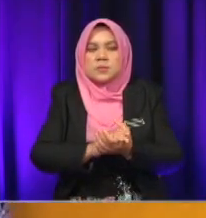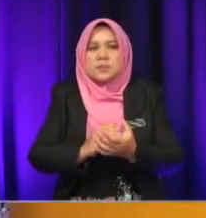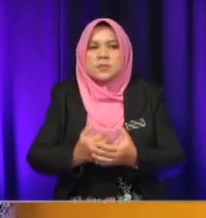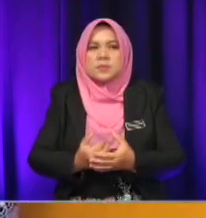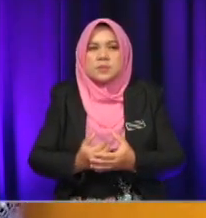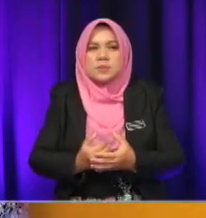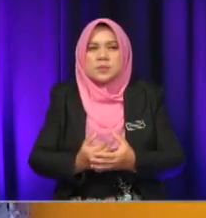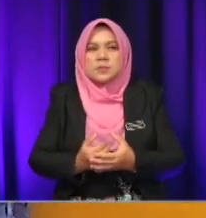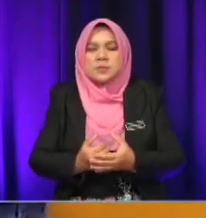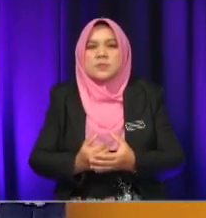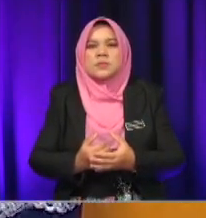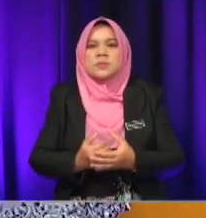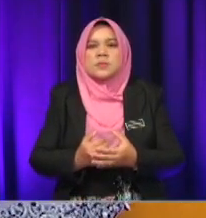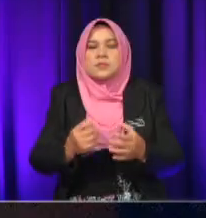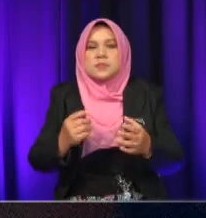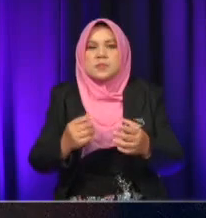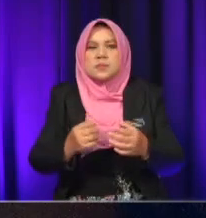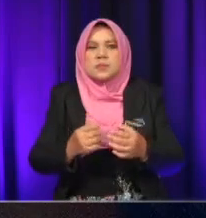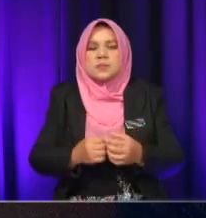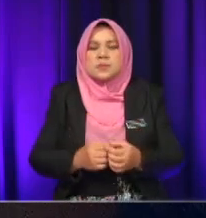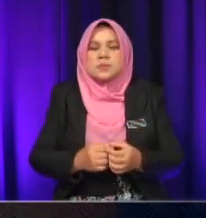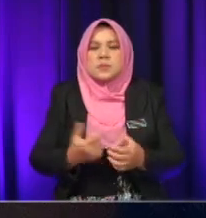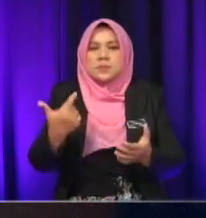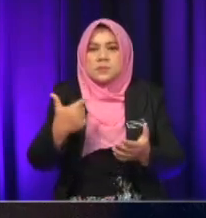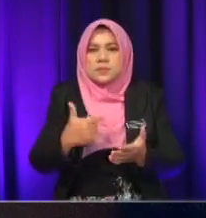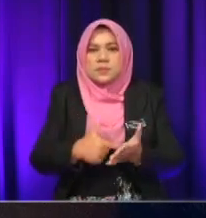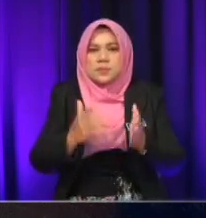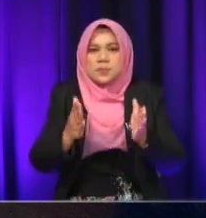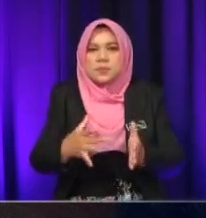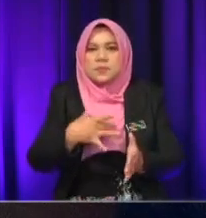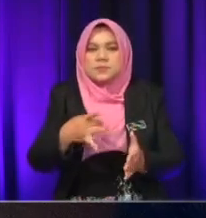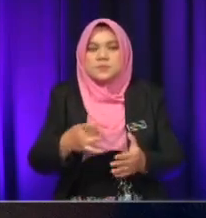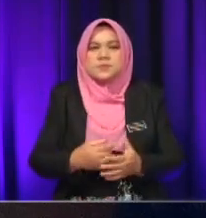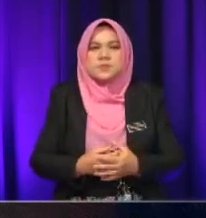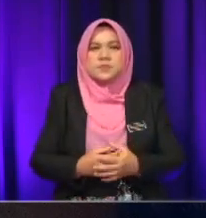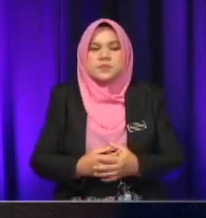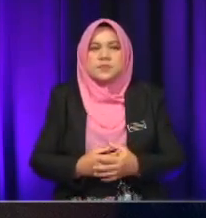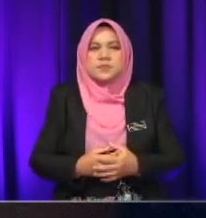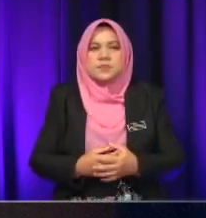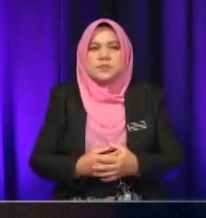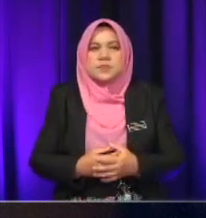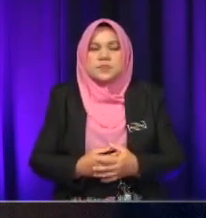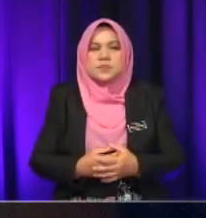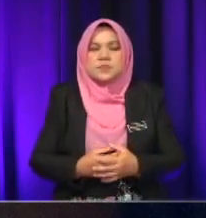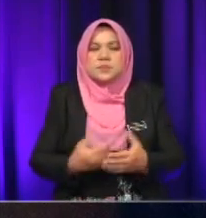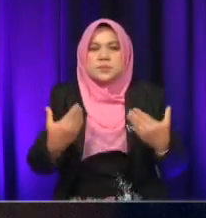2-in-1, 3-in-1? 10-in-1, cikgu. 10-in-1, okey. Okay. Yang saya lihat juga di situ, ada gambar pegun, cikgu.